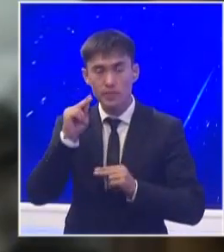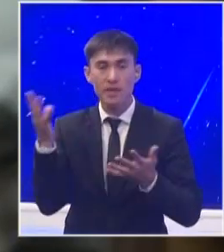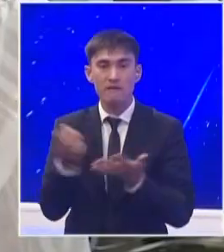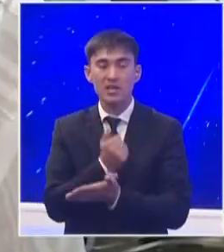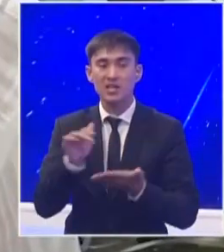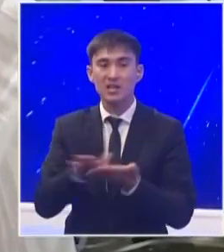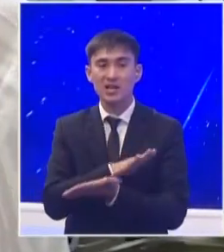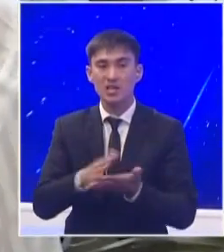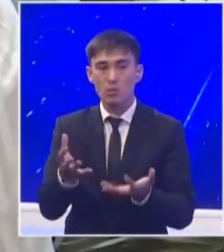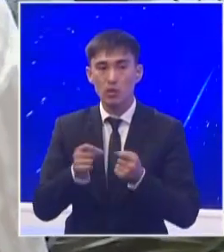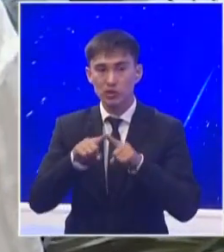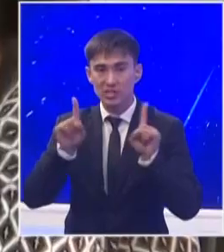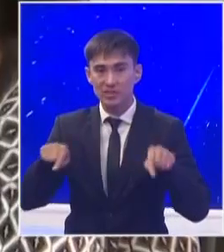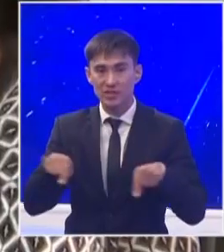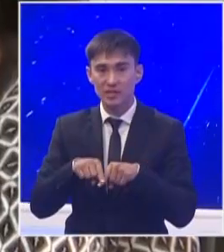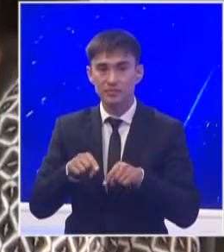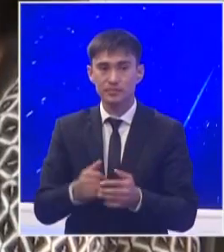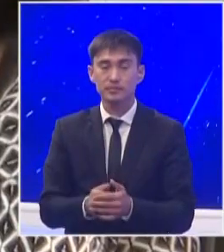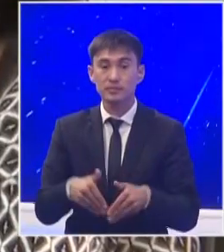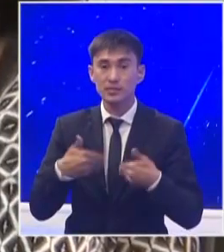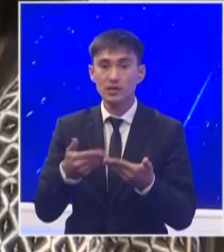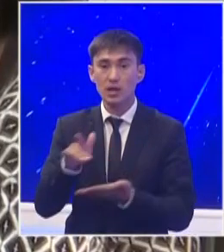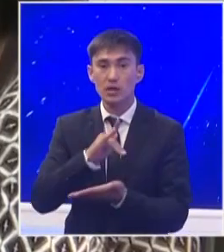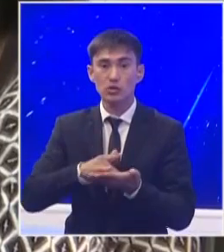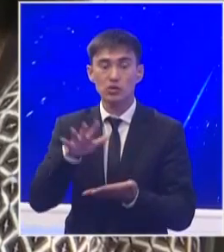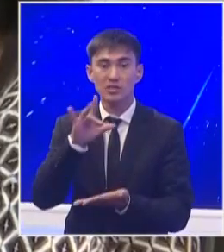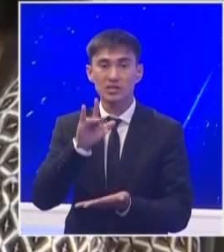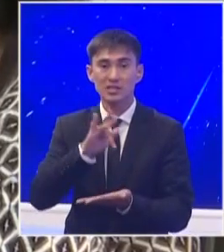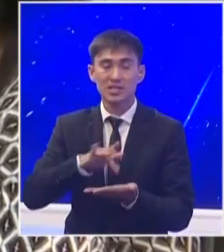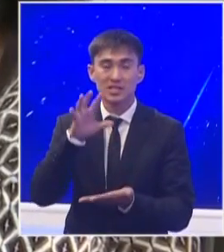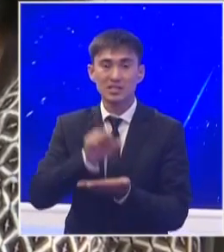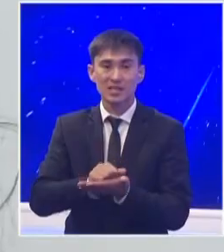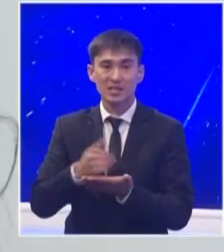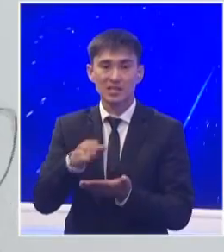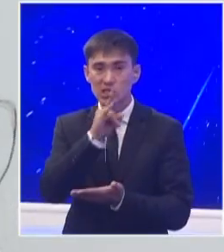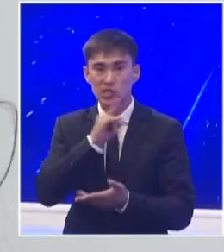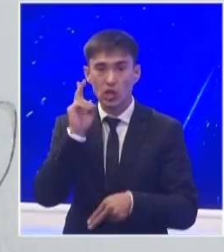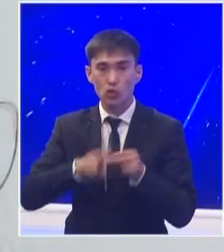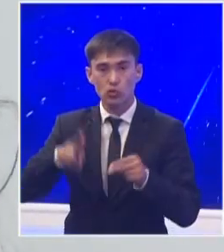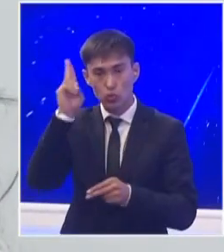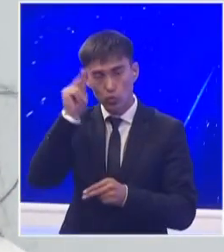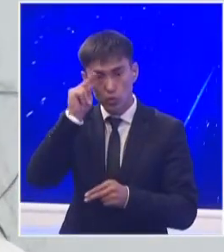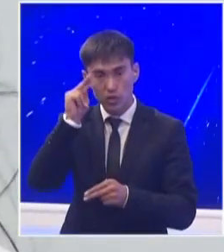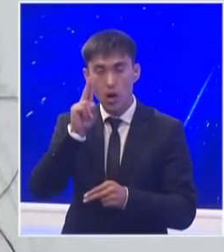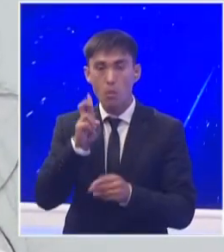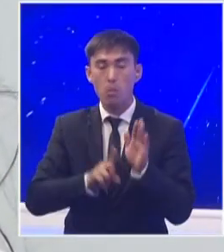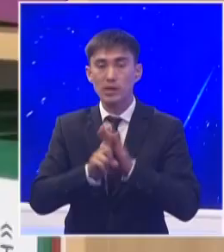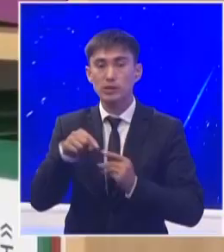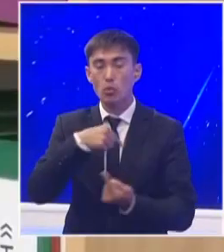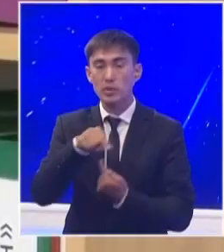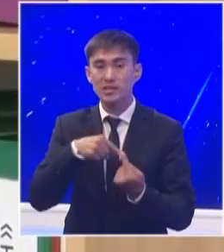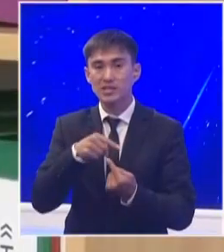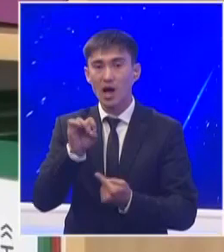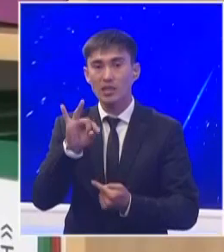выиграть грант и получить сертификат. Обратившись в городской центр занятости, женщина окончила курсы «Бастау бизнес» при палате